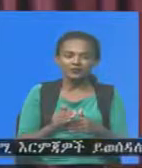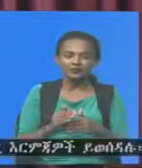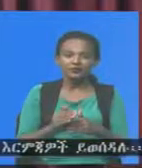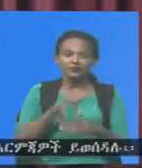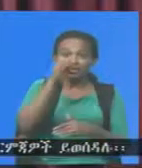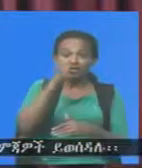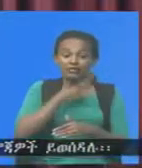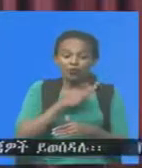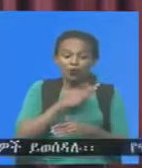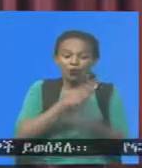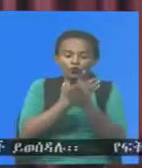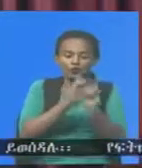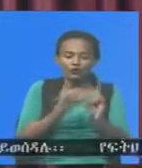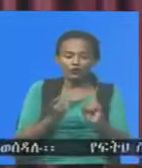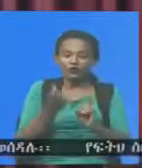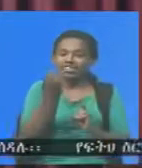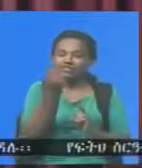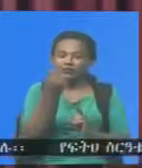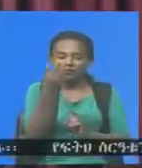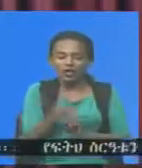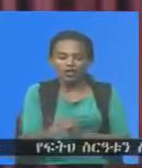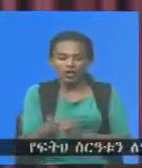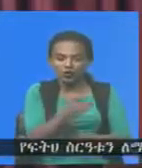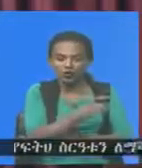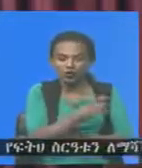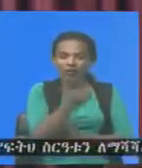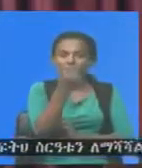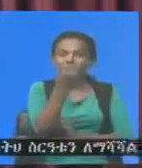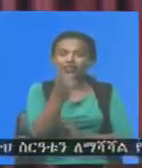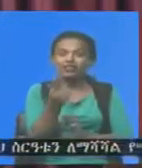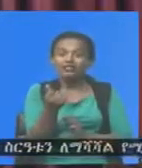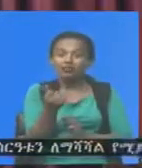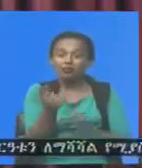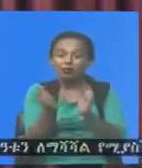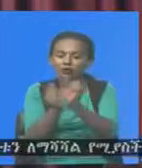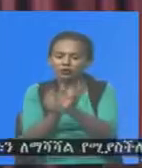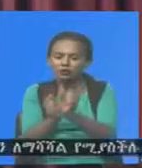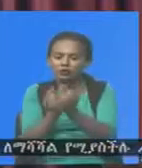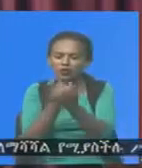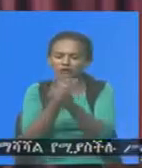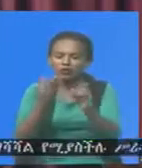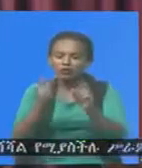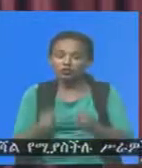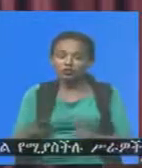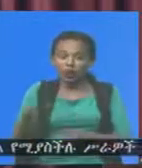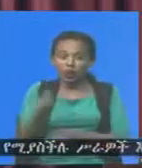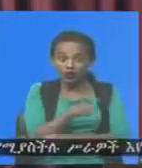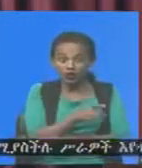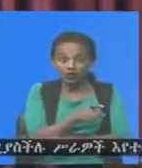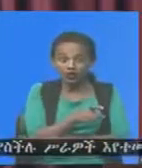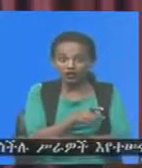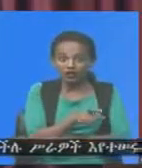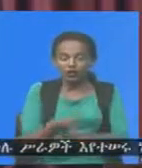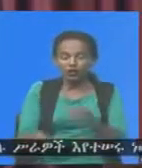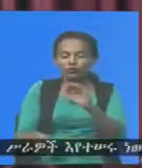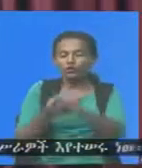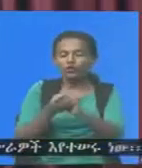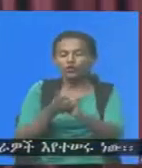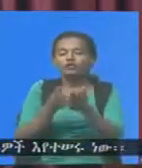ሰው ፍትህ በገንዘብ የሚገዛ ከሆነ በገንዘብ ማሰር በገንዘብ መፍታት የሚችል ከሆነ ሙስና